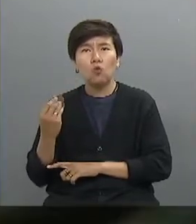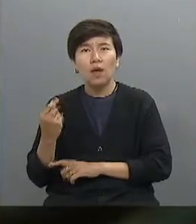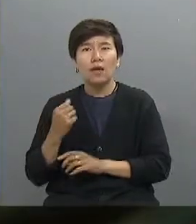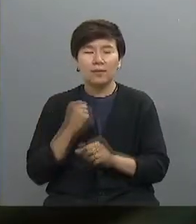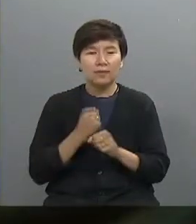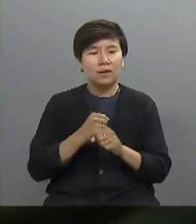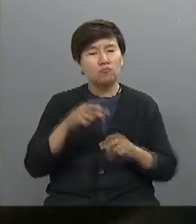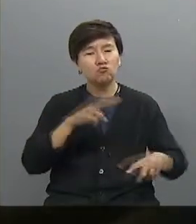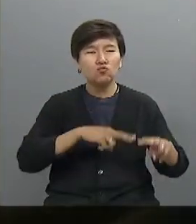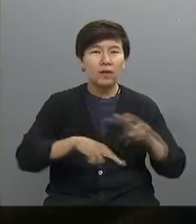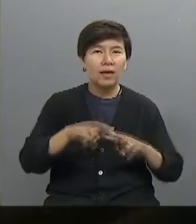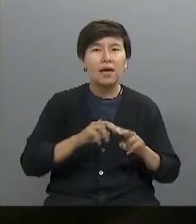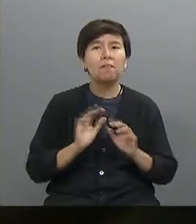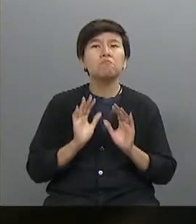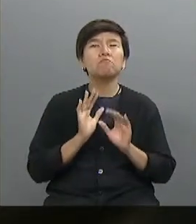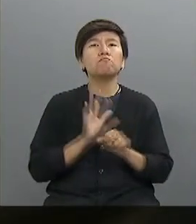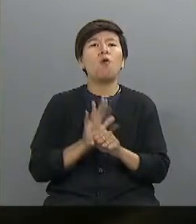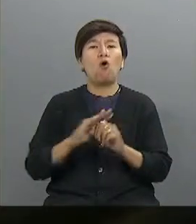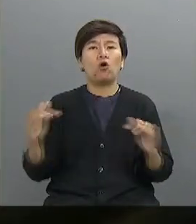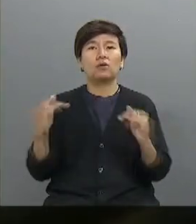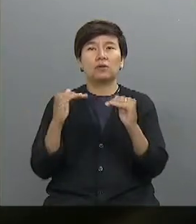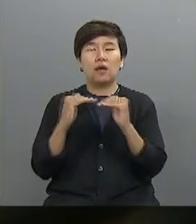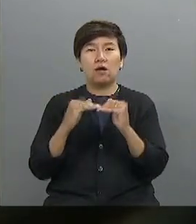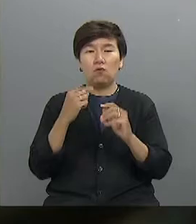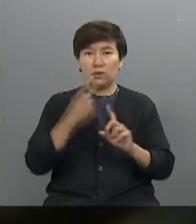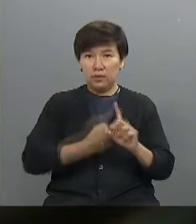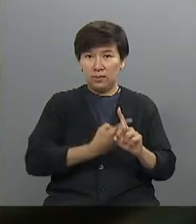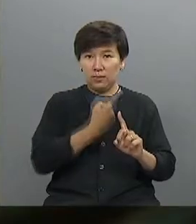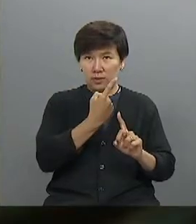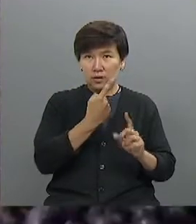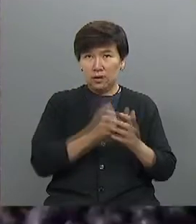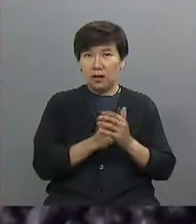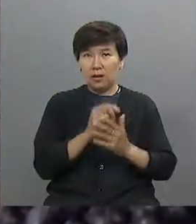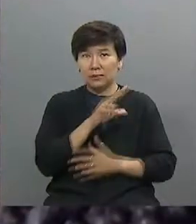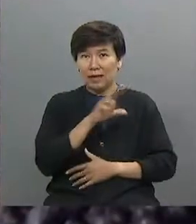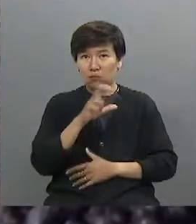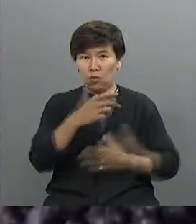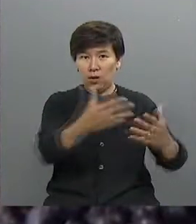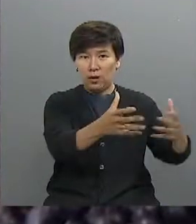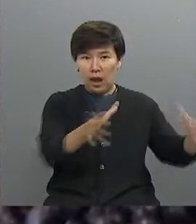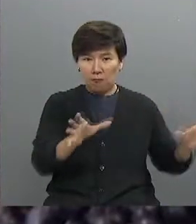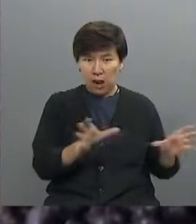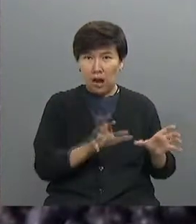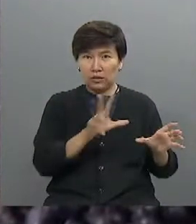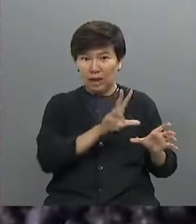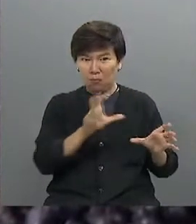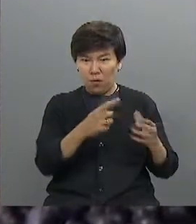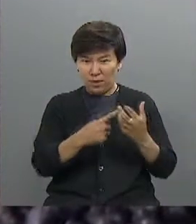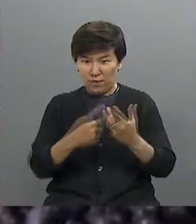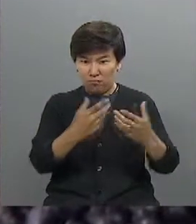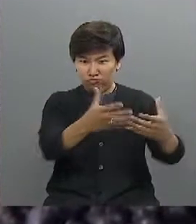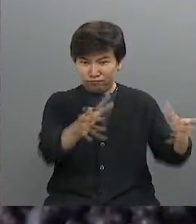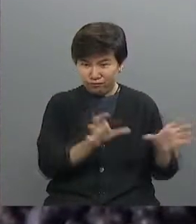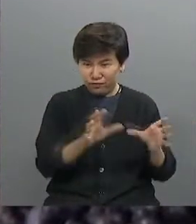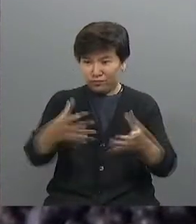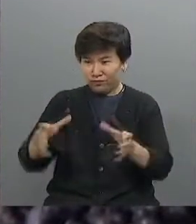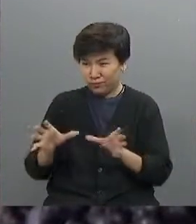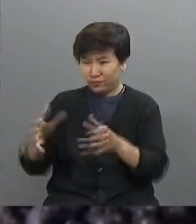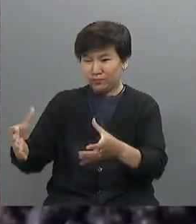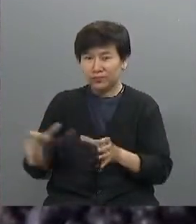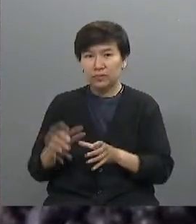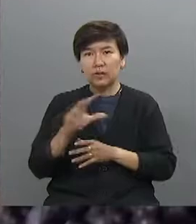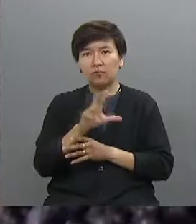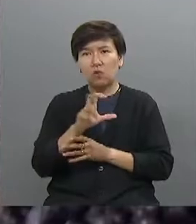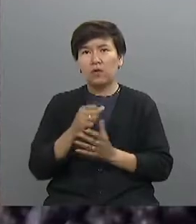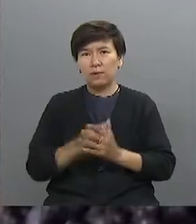แค่นั้นผลิตอยู่ประมาณเดือนนึง 300กะละมังต่อเดือนอ่ะเฉลี่ยก็ประมาณ270